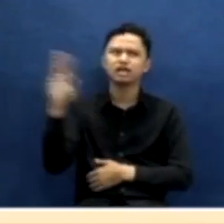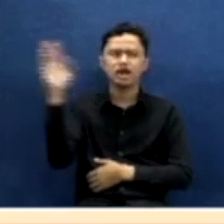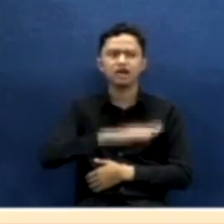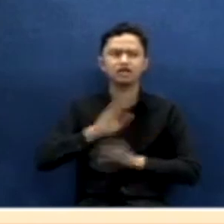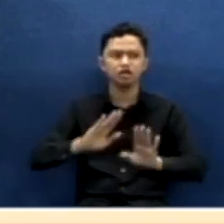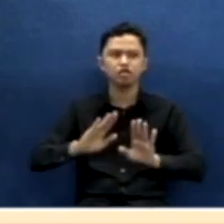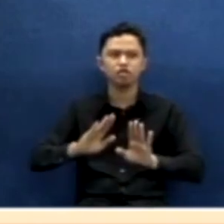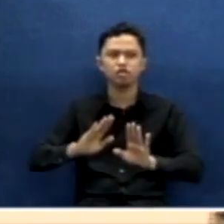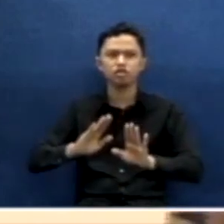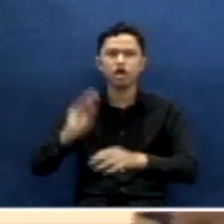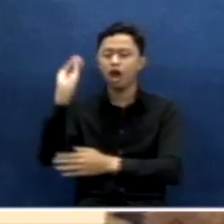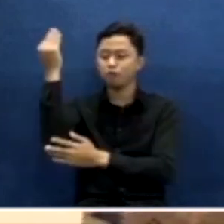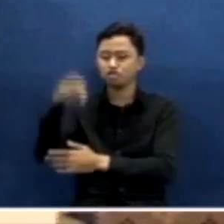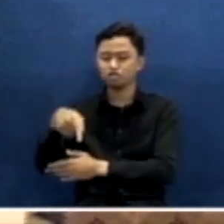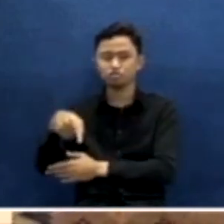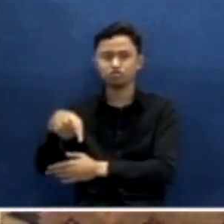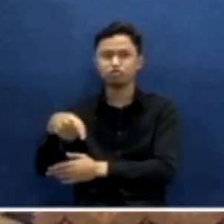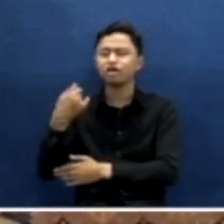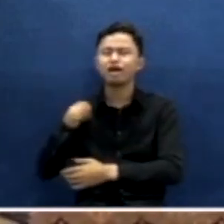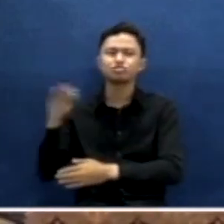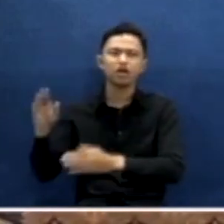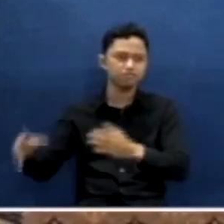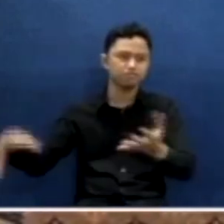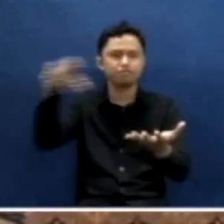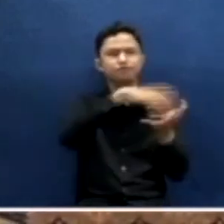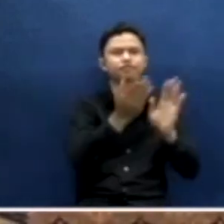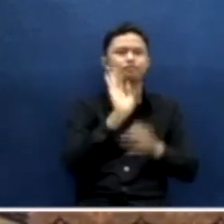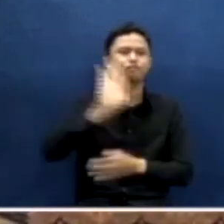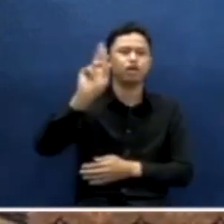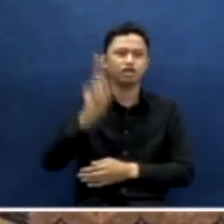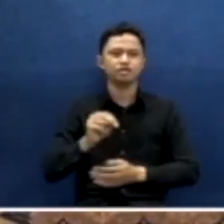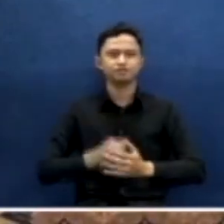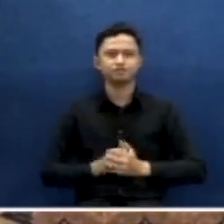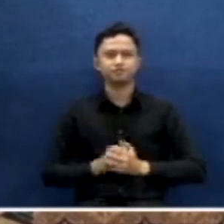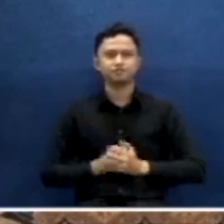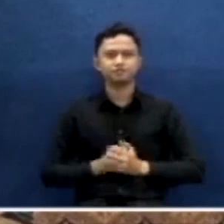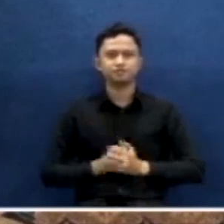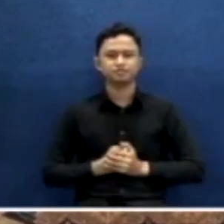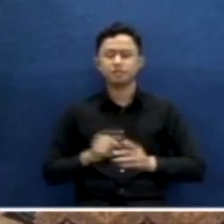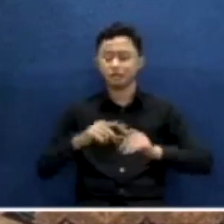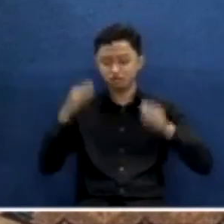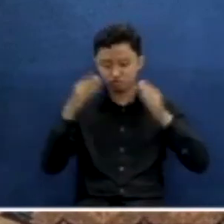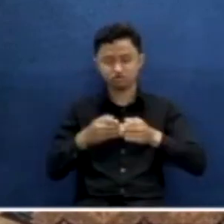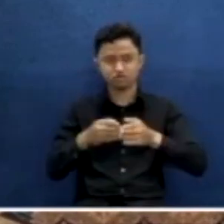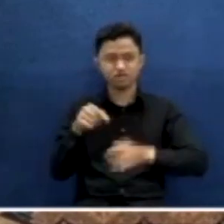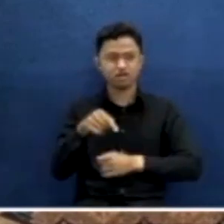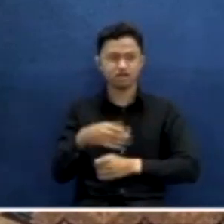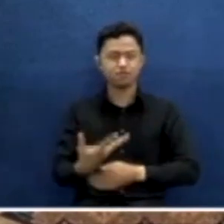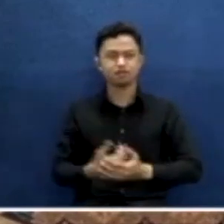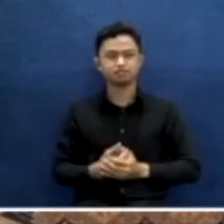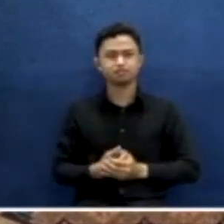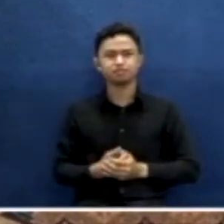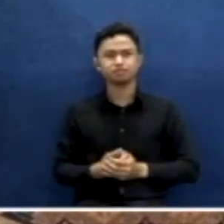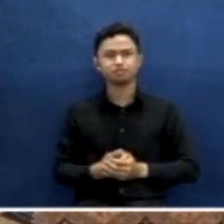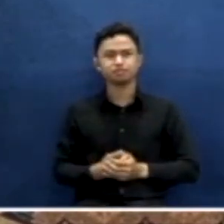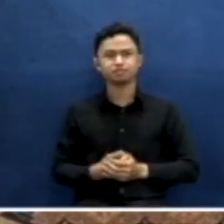tidakakanmerasa nyamandanakansegera pulang.Namunmengapakaliini doa-doakitaseolah-olahtidak dikabulkan